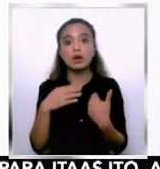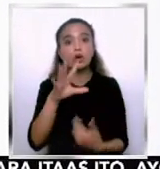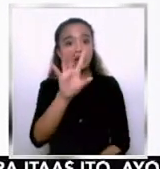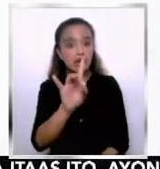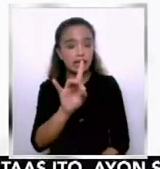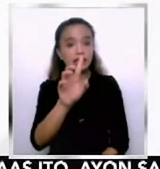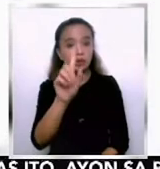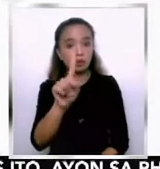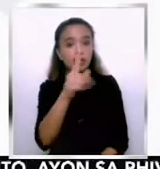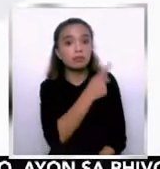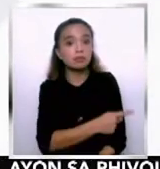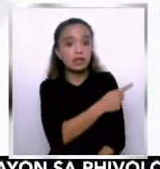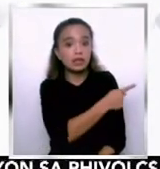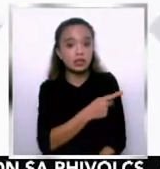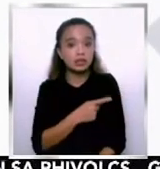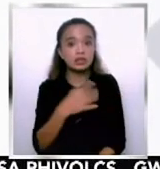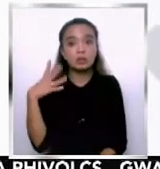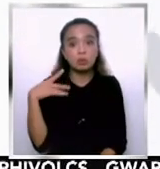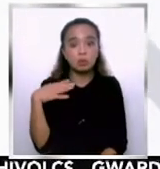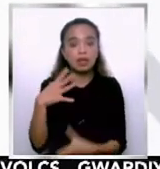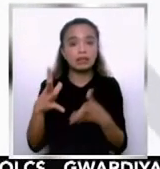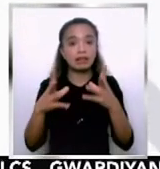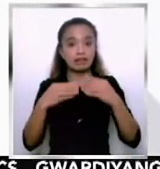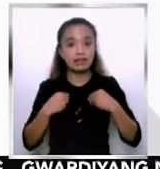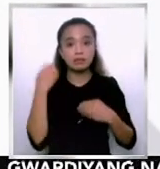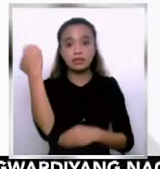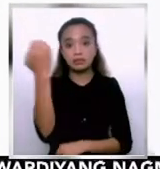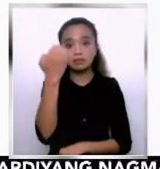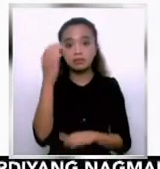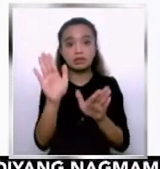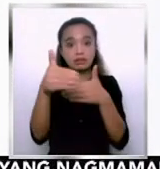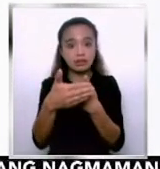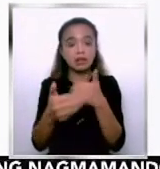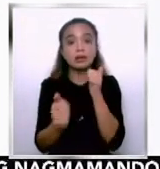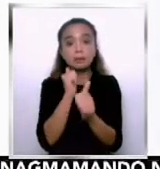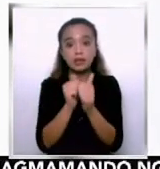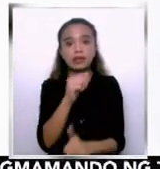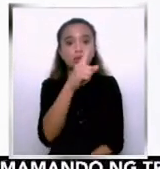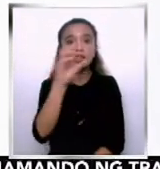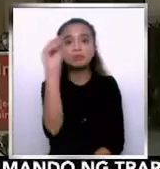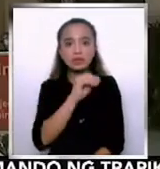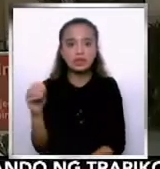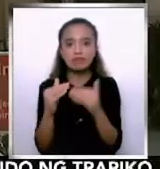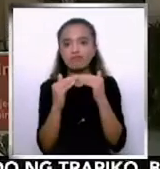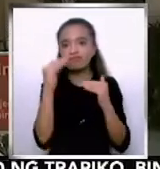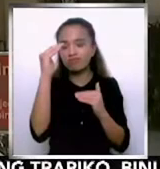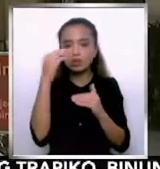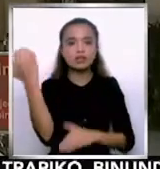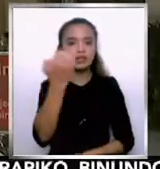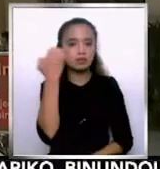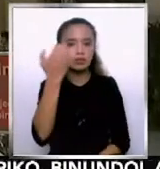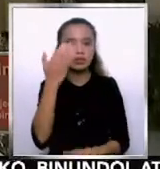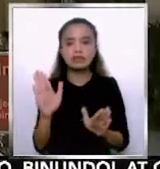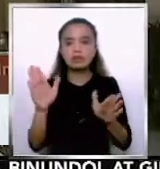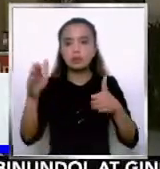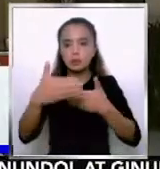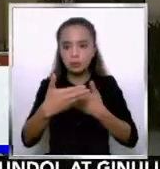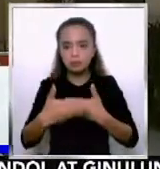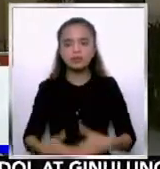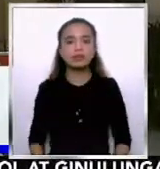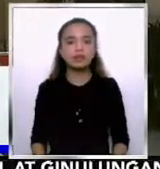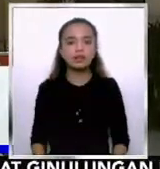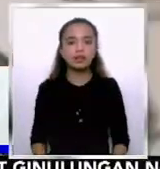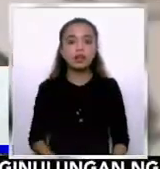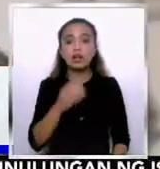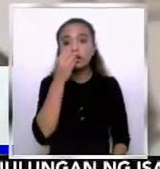emergency room. So we are more than 100% capacity sa emergency room. Ilang linggo na ring over capacity